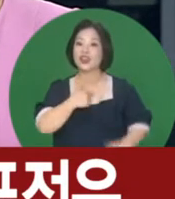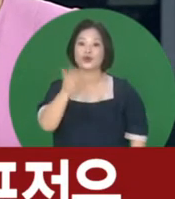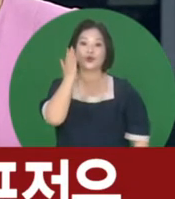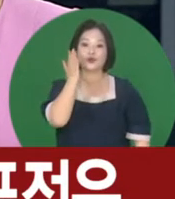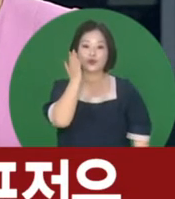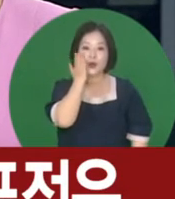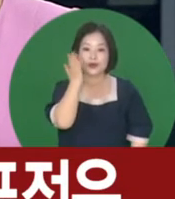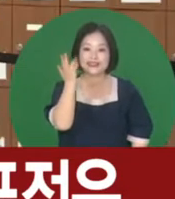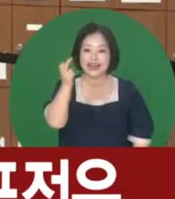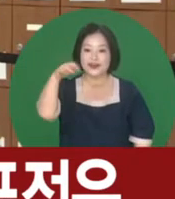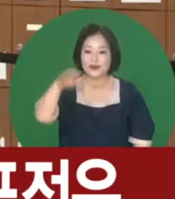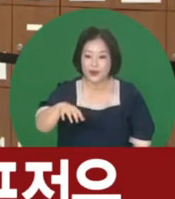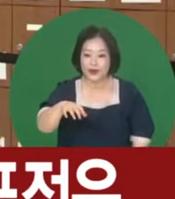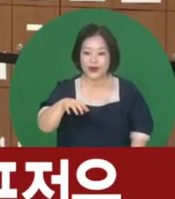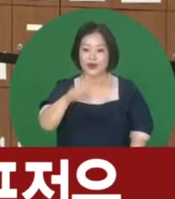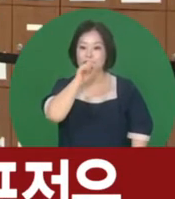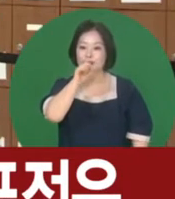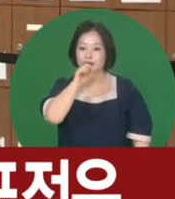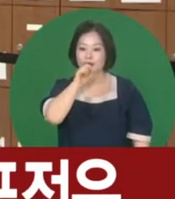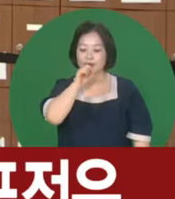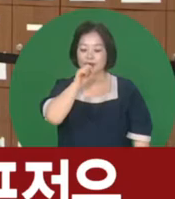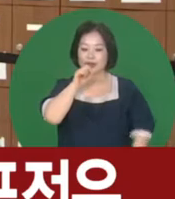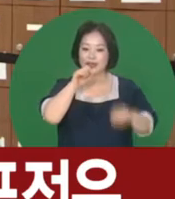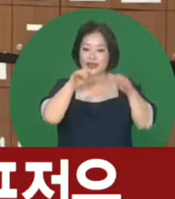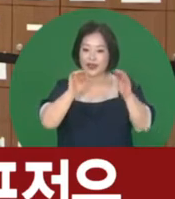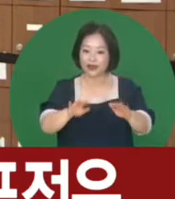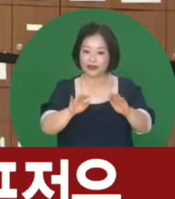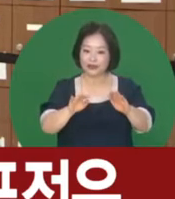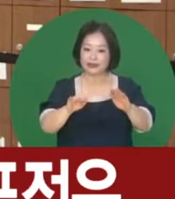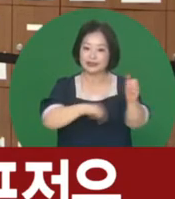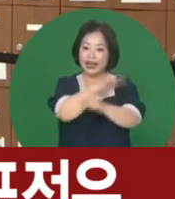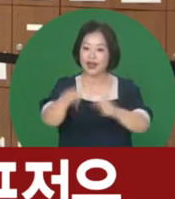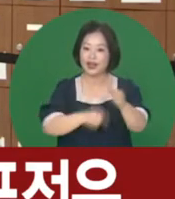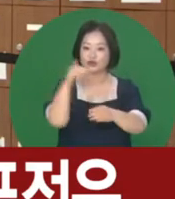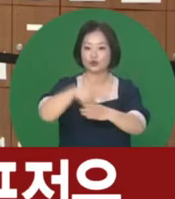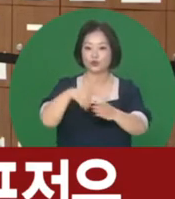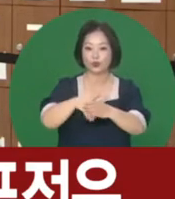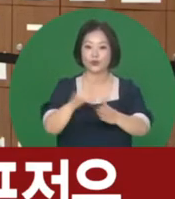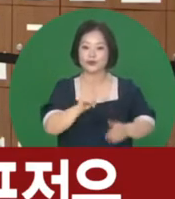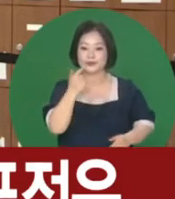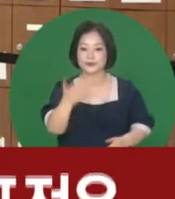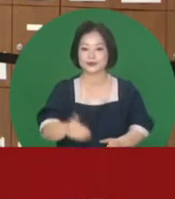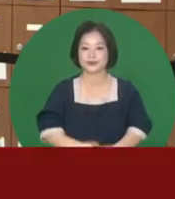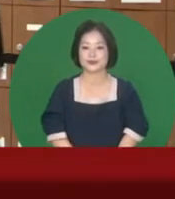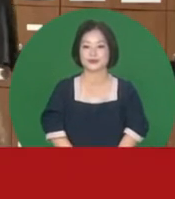가봅니다 용산구 투표소 나가 있는 추제 기자 연결해 보죠 최진경